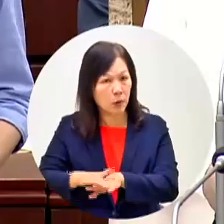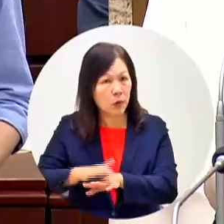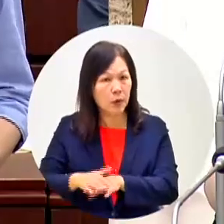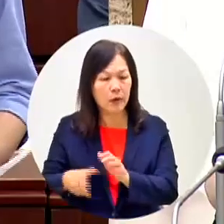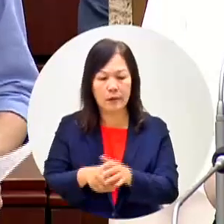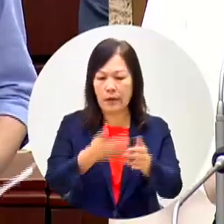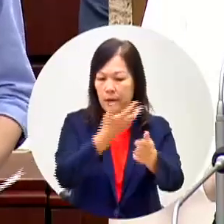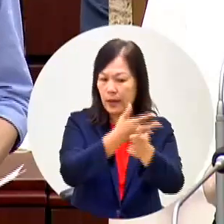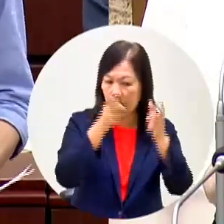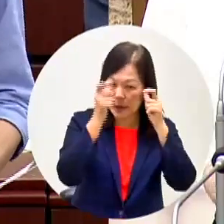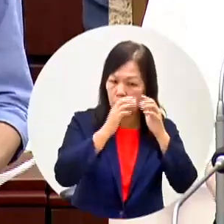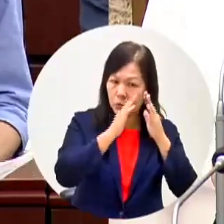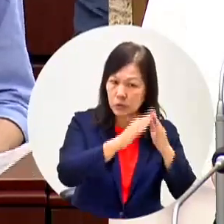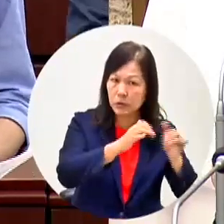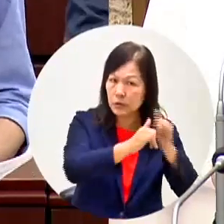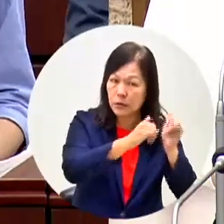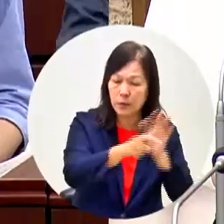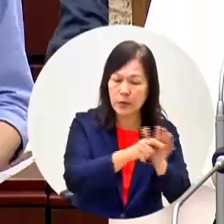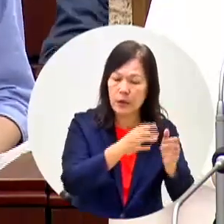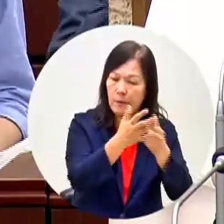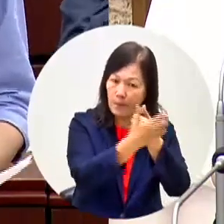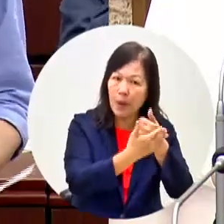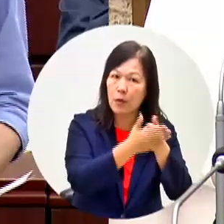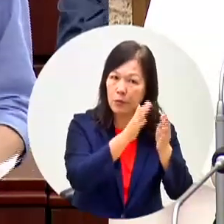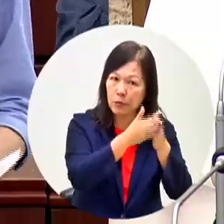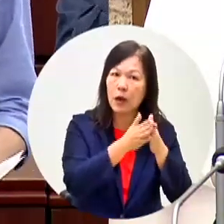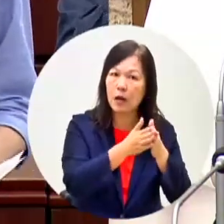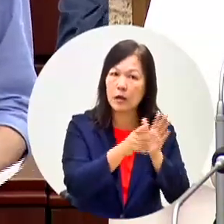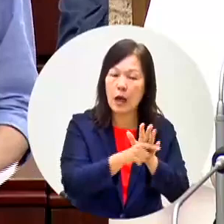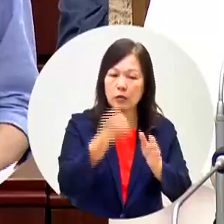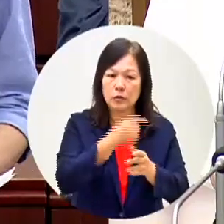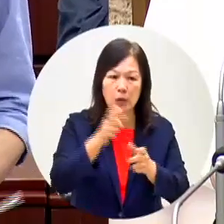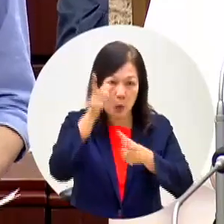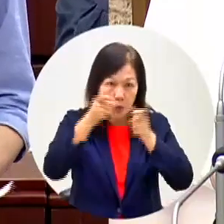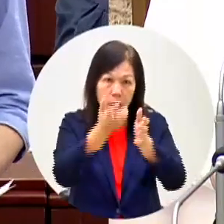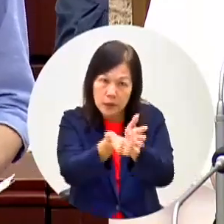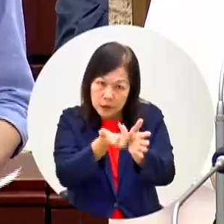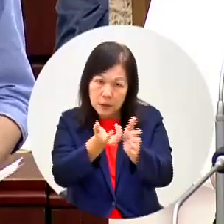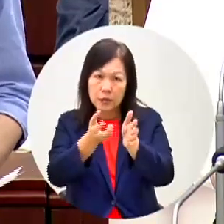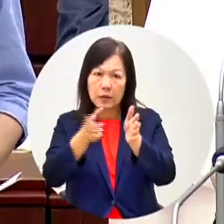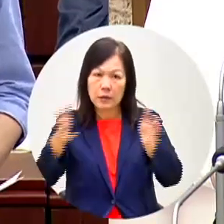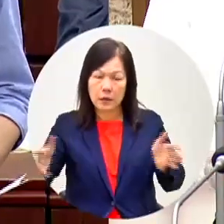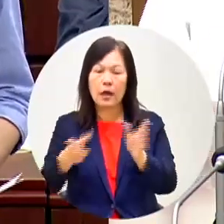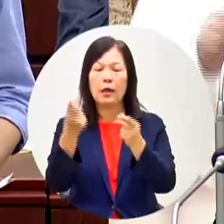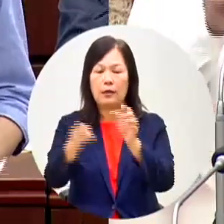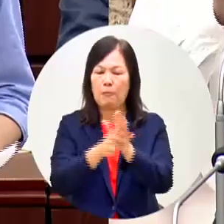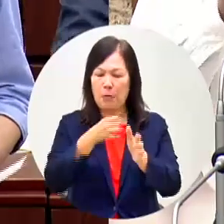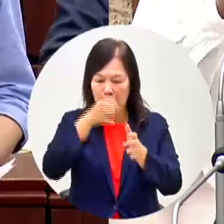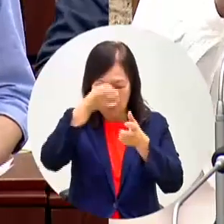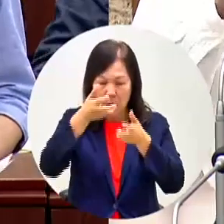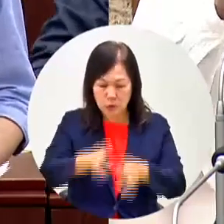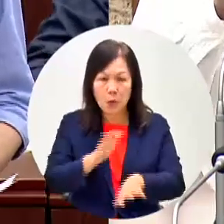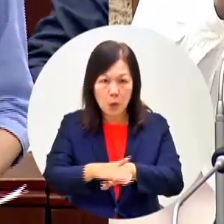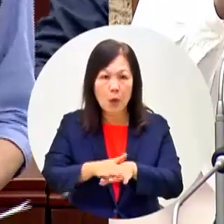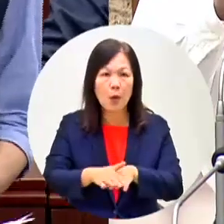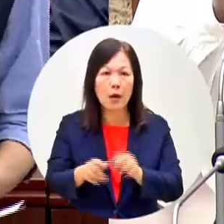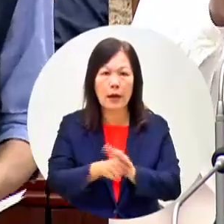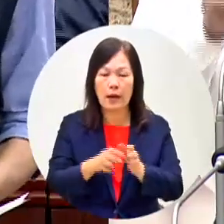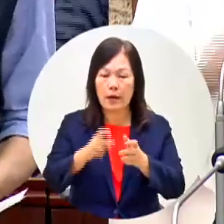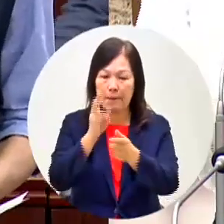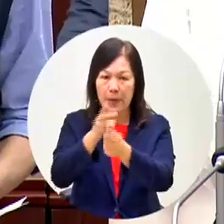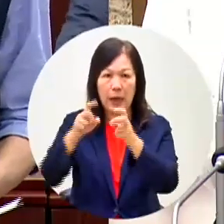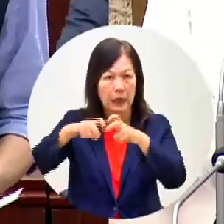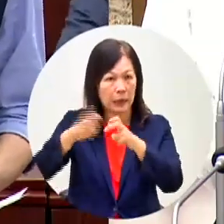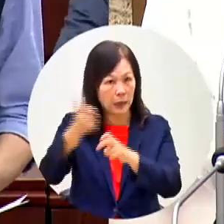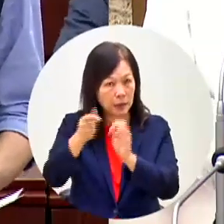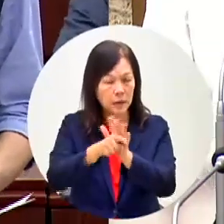障，在尤其在春节之前要列为重中之重，也请李局长责成所属所有警察同仁，大家辛苦一